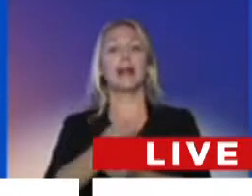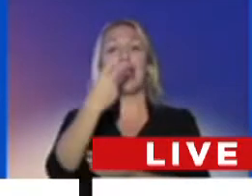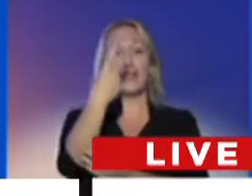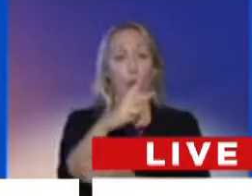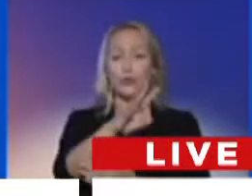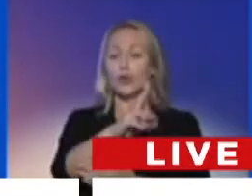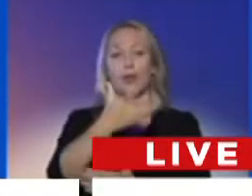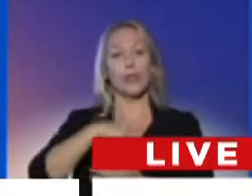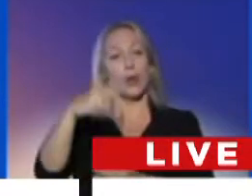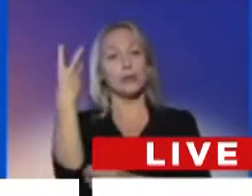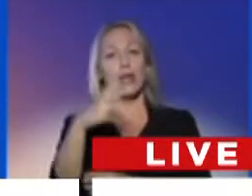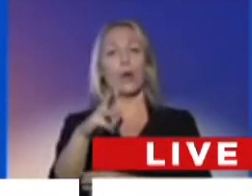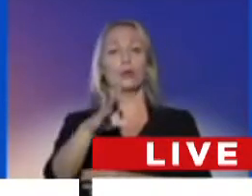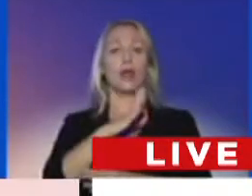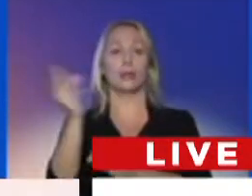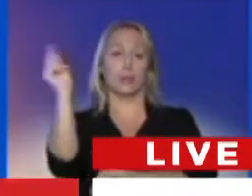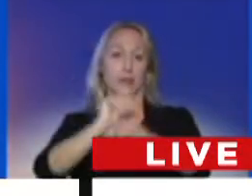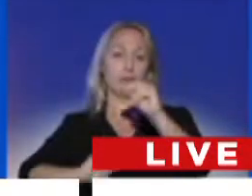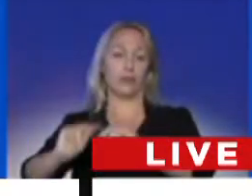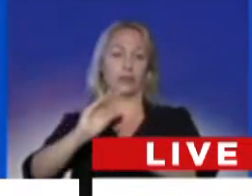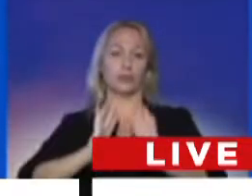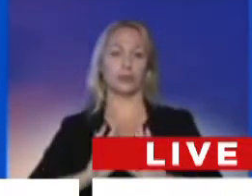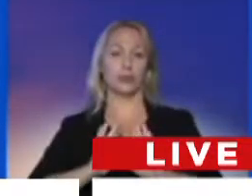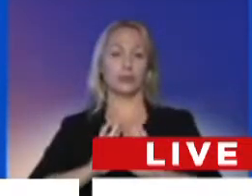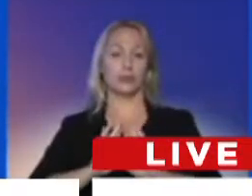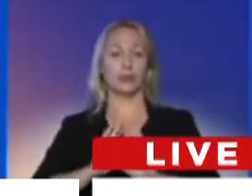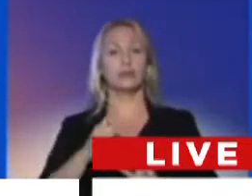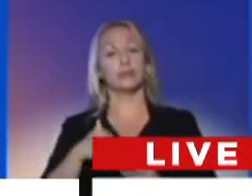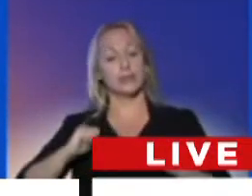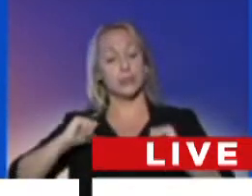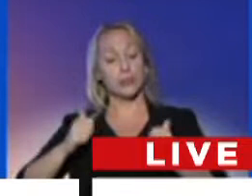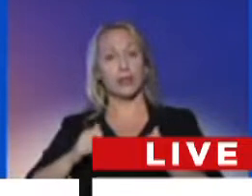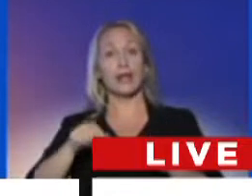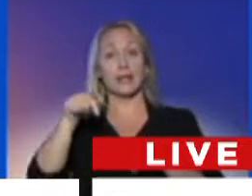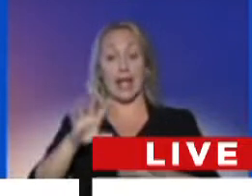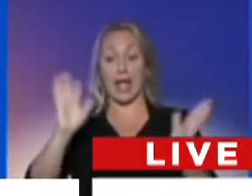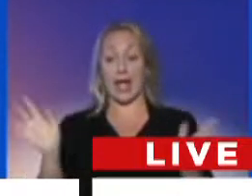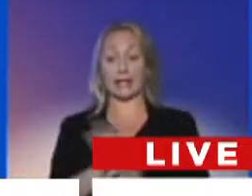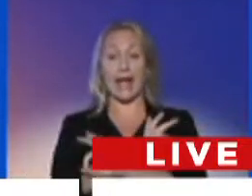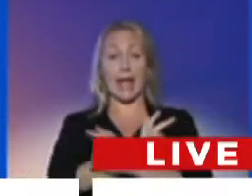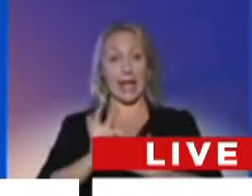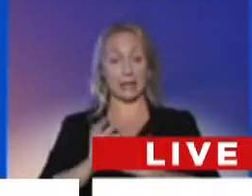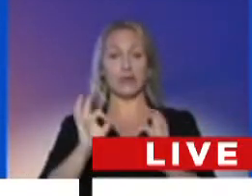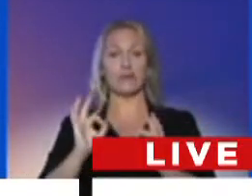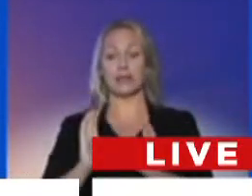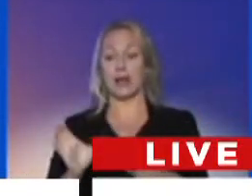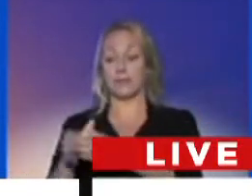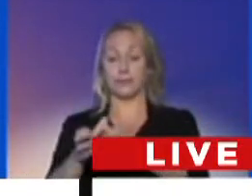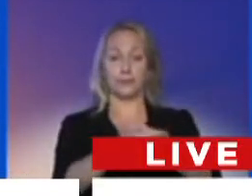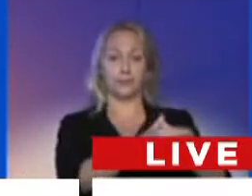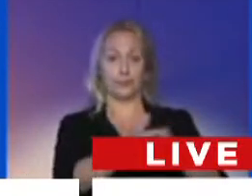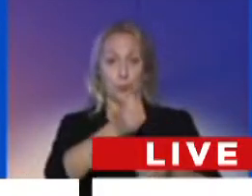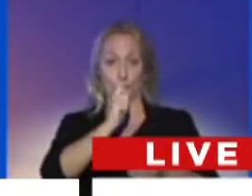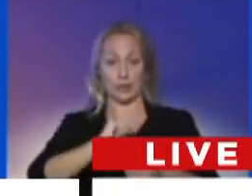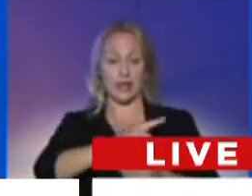με 300 ψήφους από αυτήν την Βουλή. Και μάλιστα μπορώ να σας πω ότι με το που θα είμαστε απολύτως έτοιμοι, θα καλέσω και τους πολιτικούς αρχηγούς να